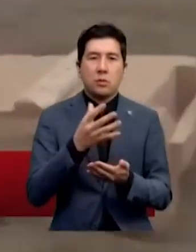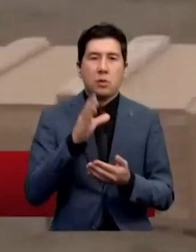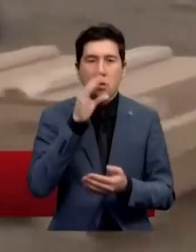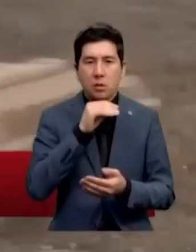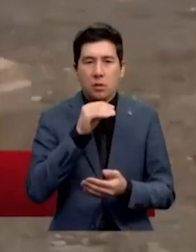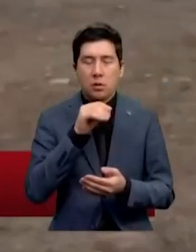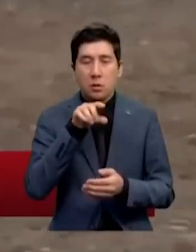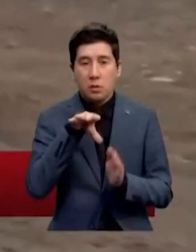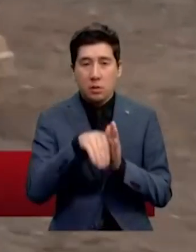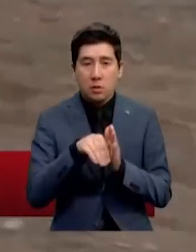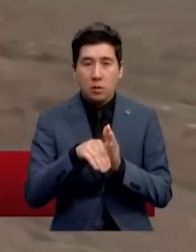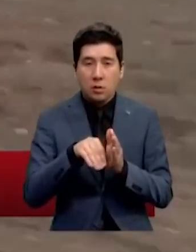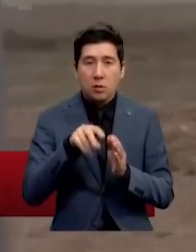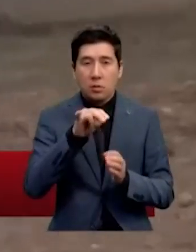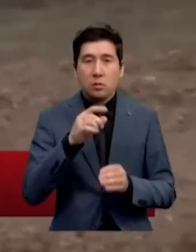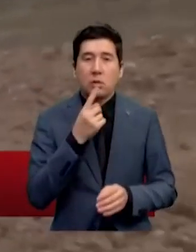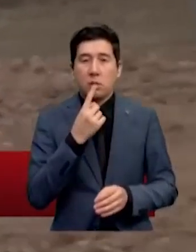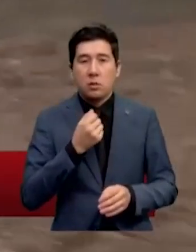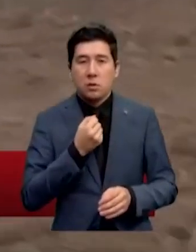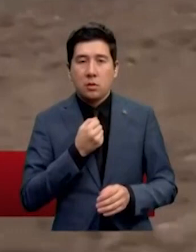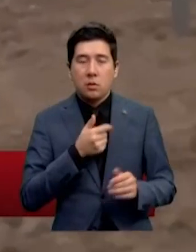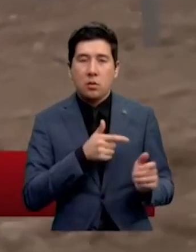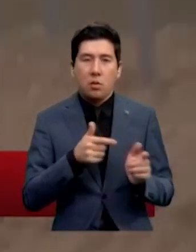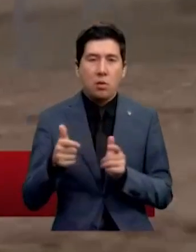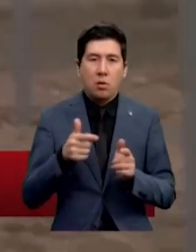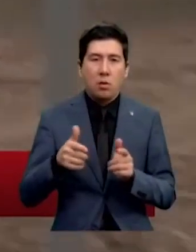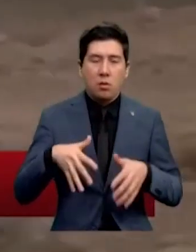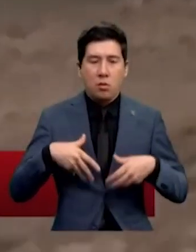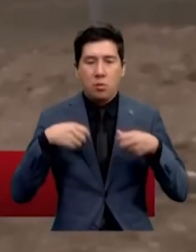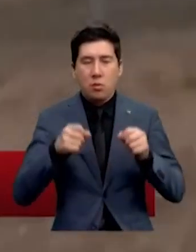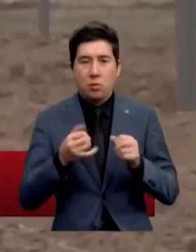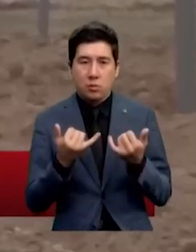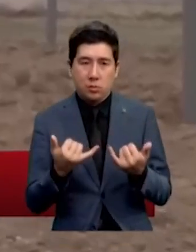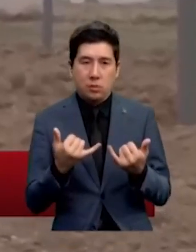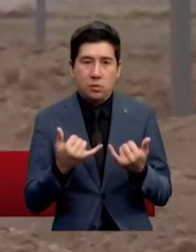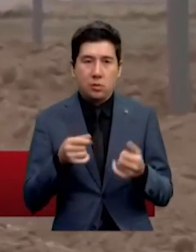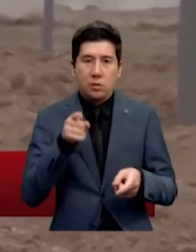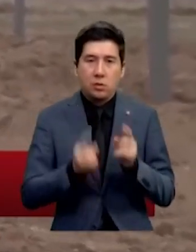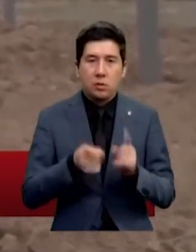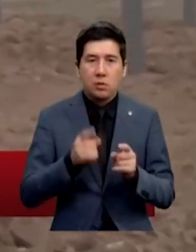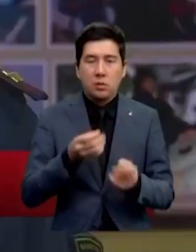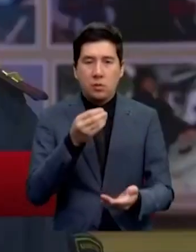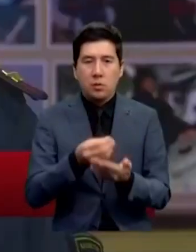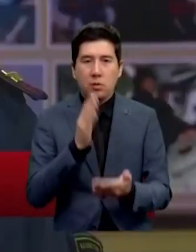Ал оның қорытынсы бойынша әскерлердің жауынгерлік даярлығы мен қазіргі нақты жай күйіне баға беріледі.